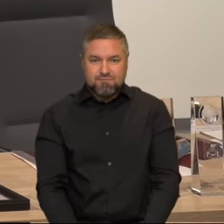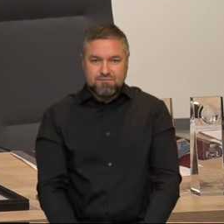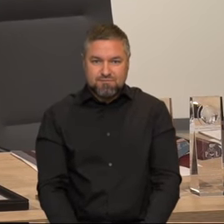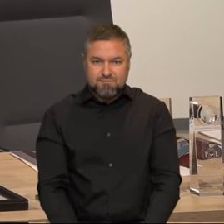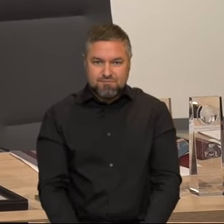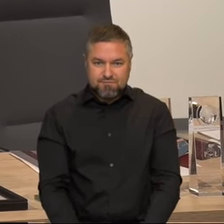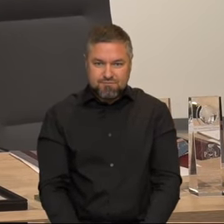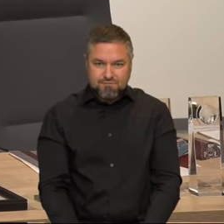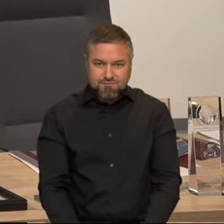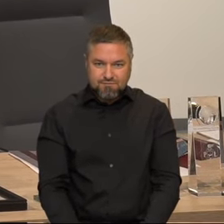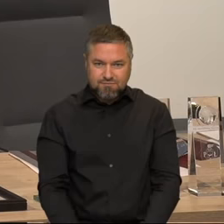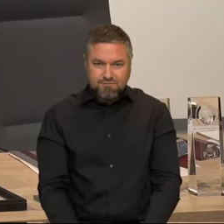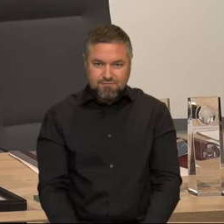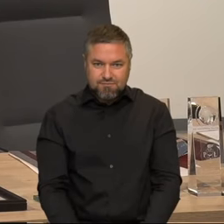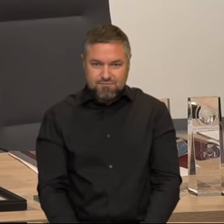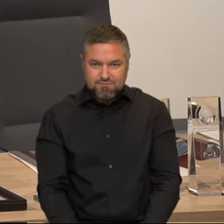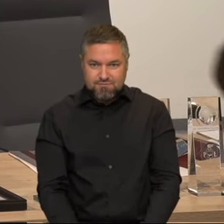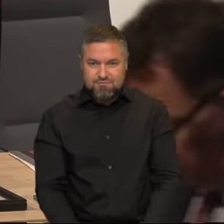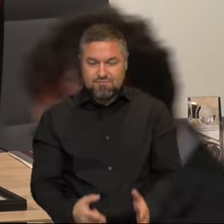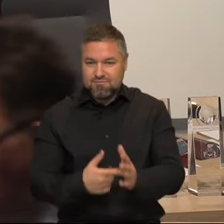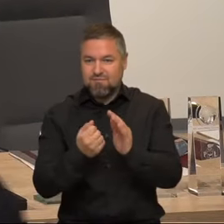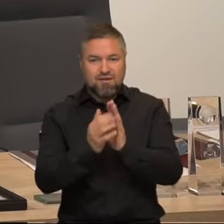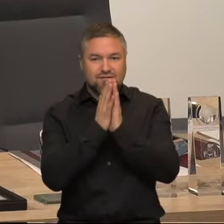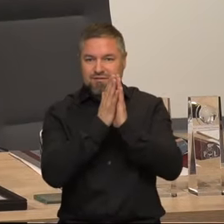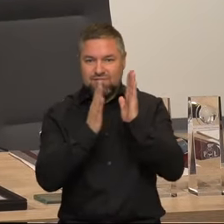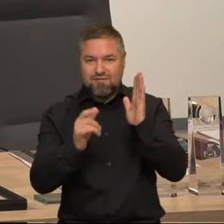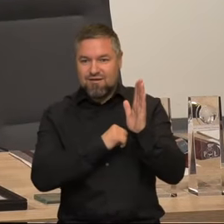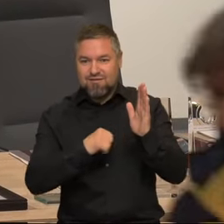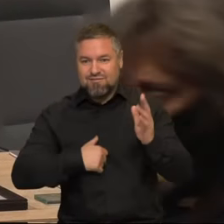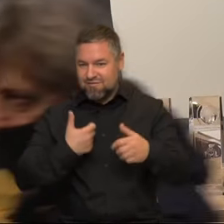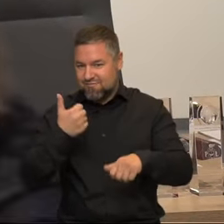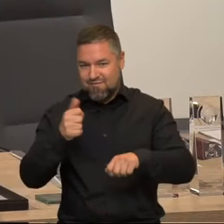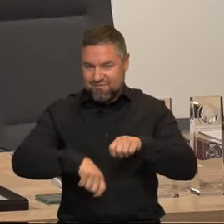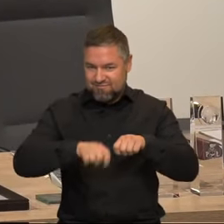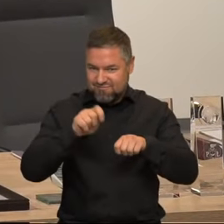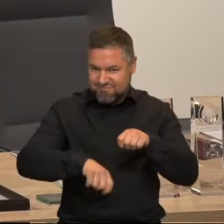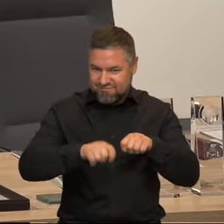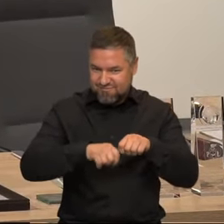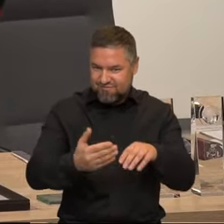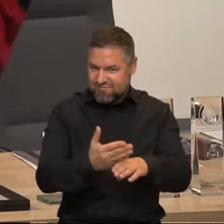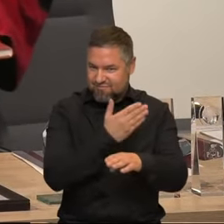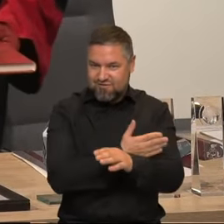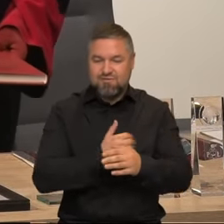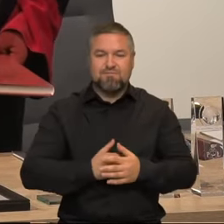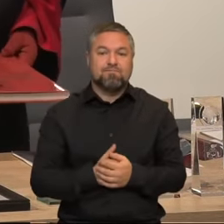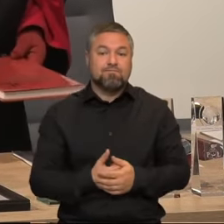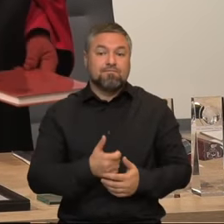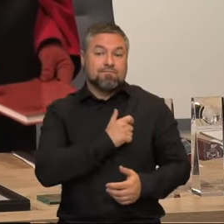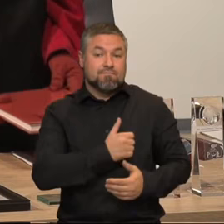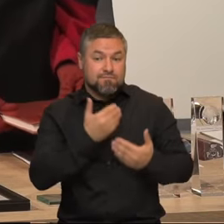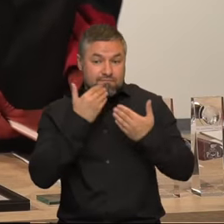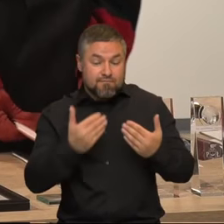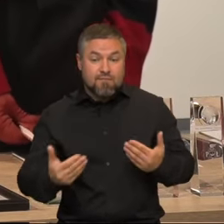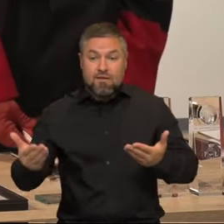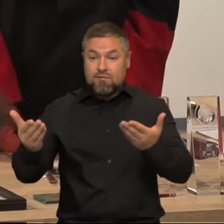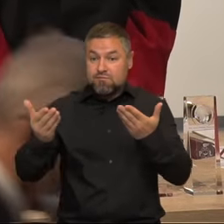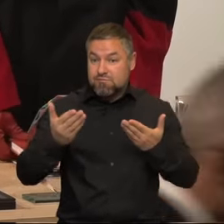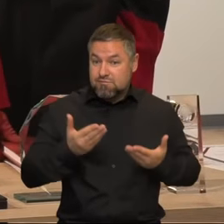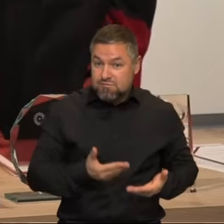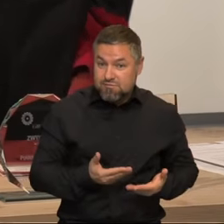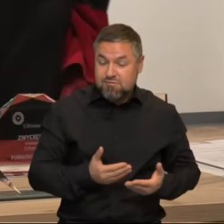Dziękuję. Nim trafi do biblioteki, sam go przejdzie. Bardzo dziękuję serdecznie. Zapraszam bardzo serdecznie